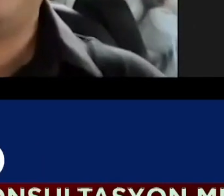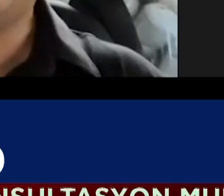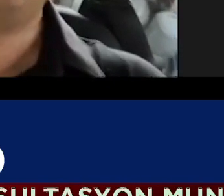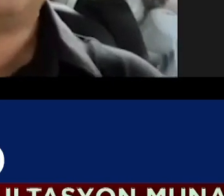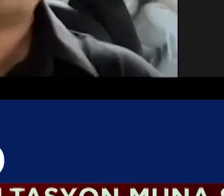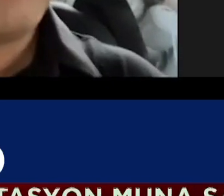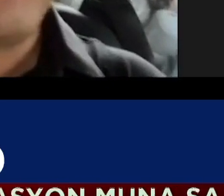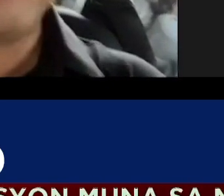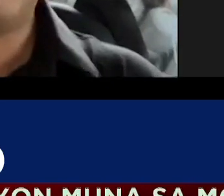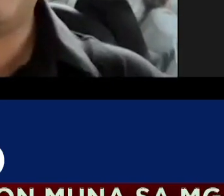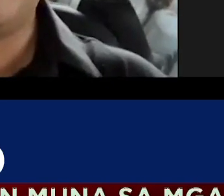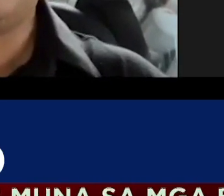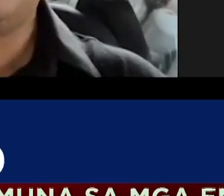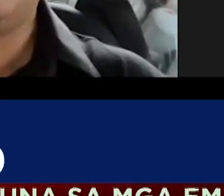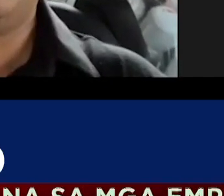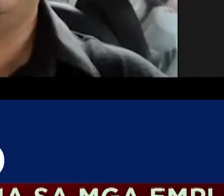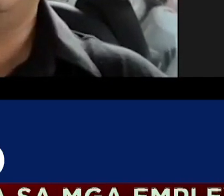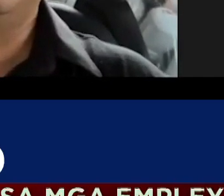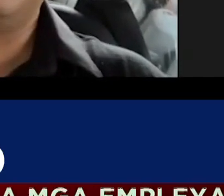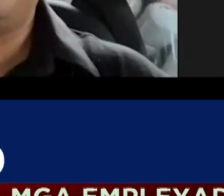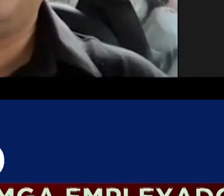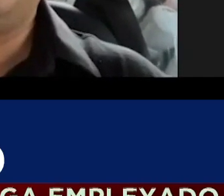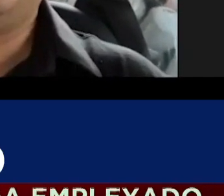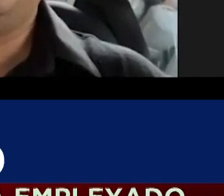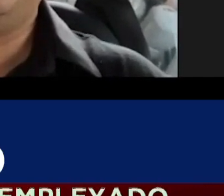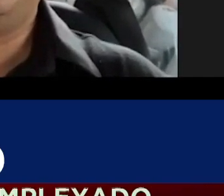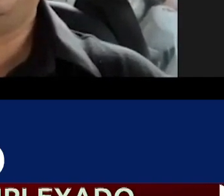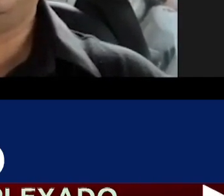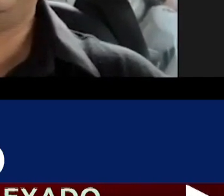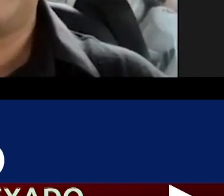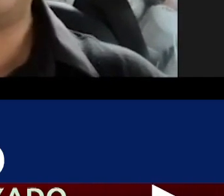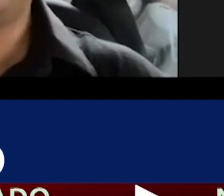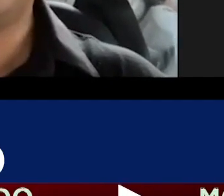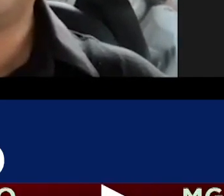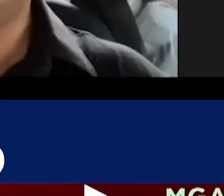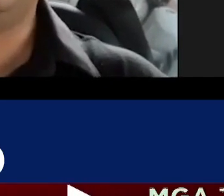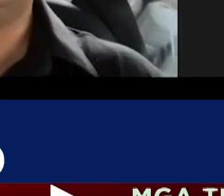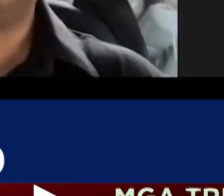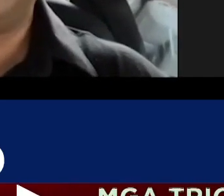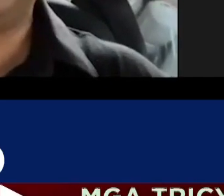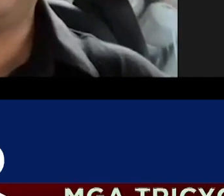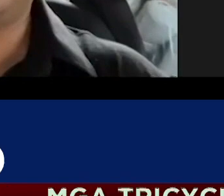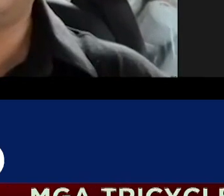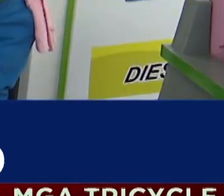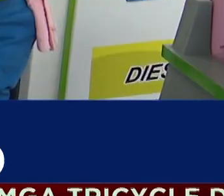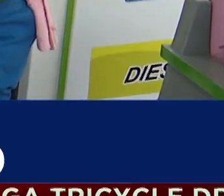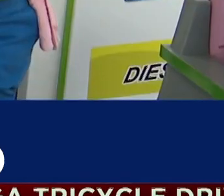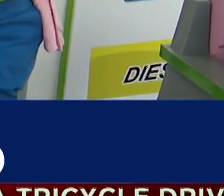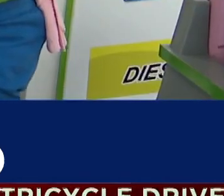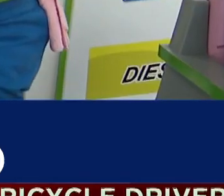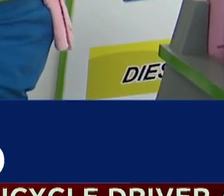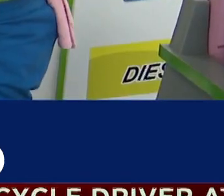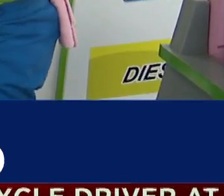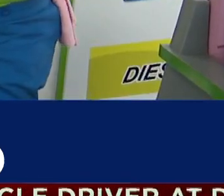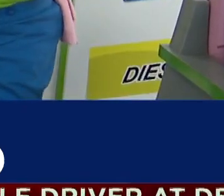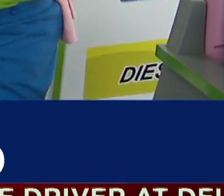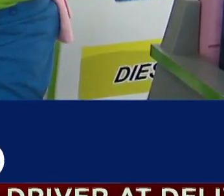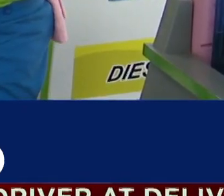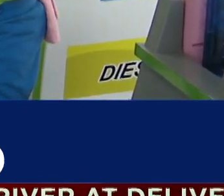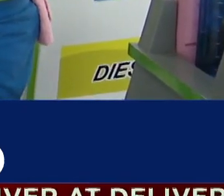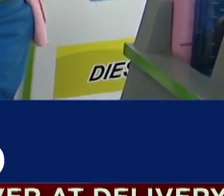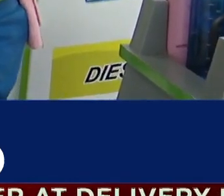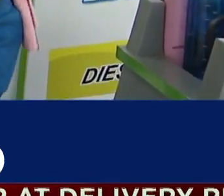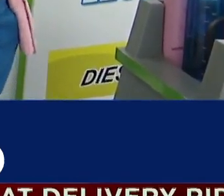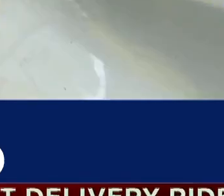lang merong pang tulong sa mga transport sector. Kaya natuwa